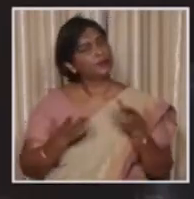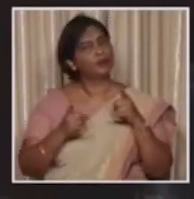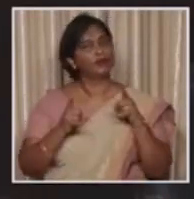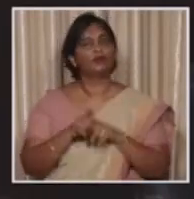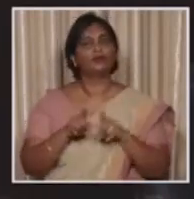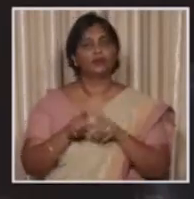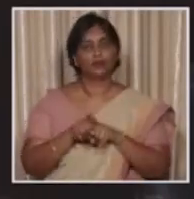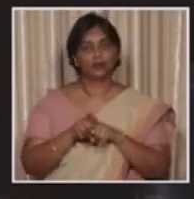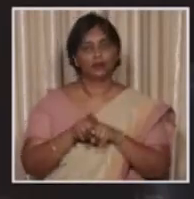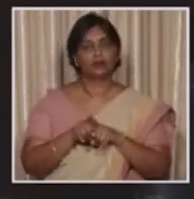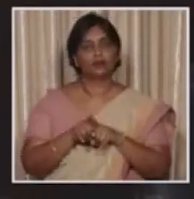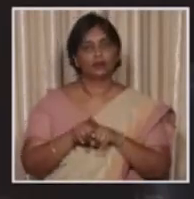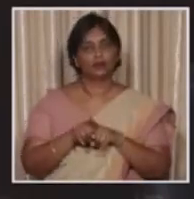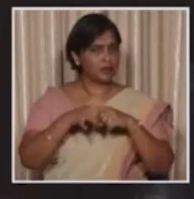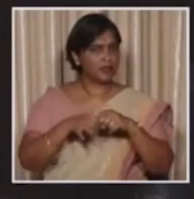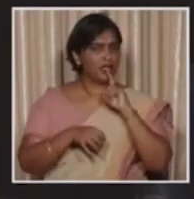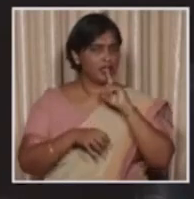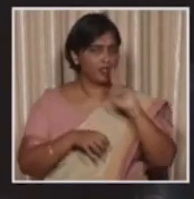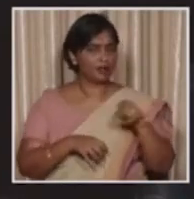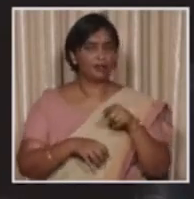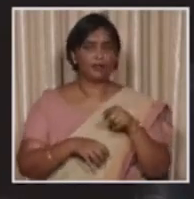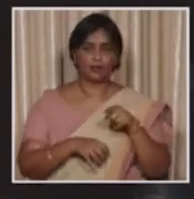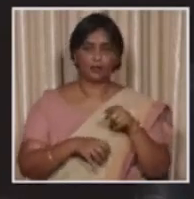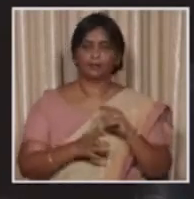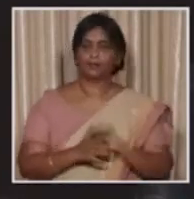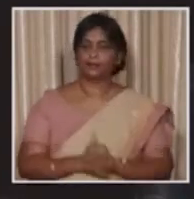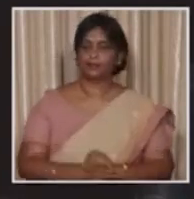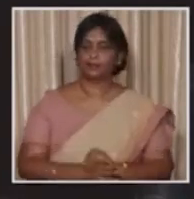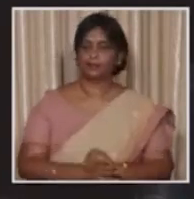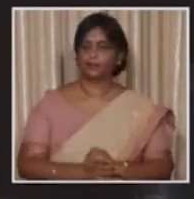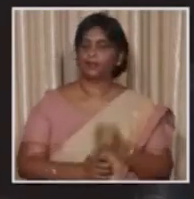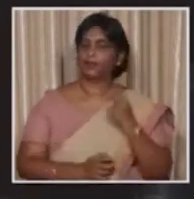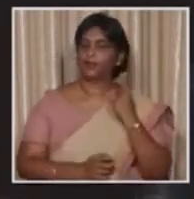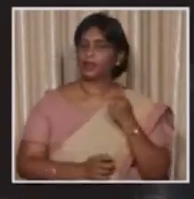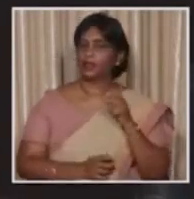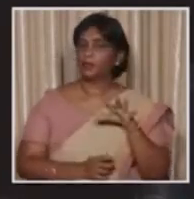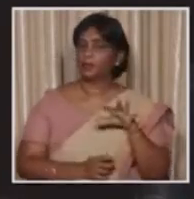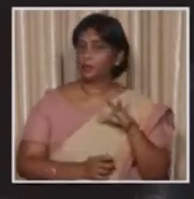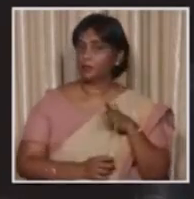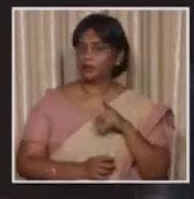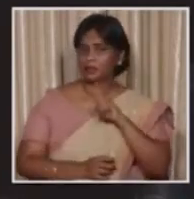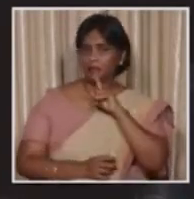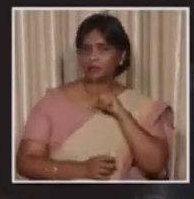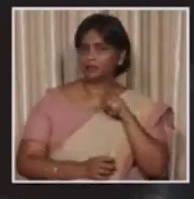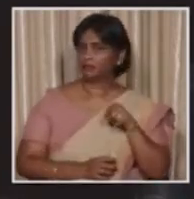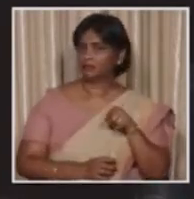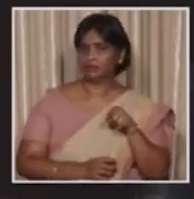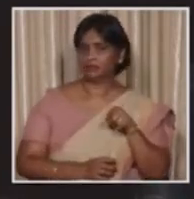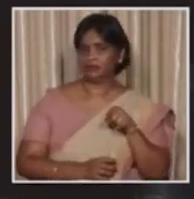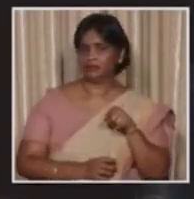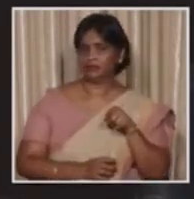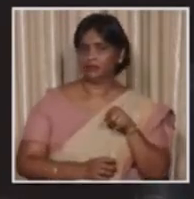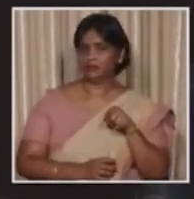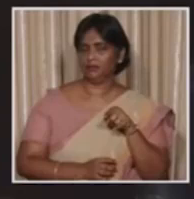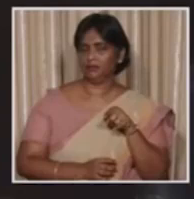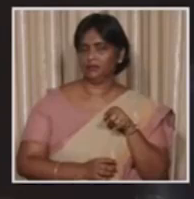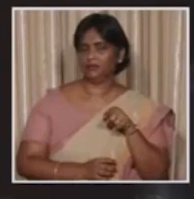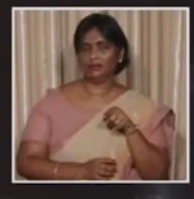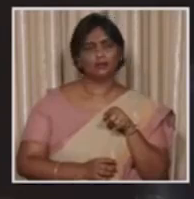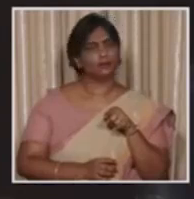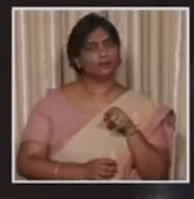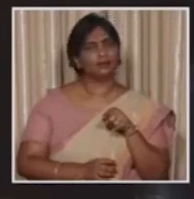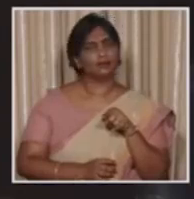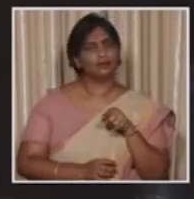போதே இதனை தெரிவித்தார். ரூபாய் என்ற தொகையை தோட்ட தொழிலாளர்கள் எங்கே கேட்டார்கள் தெரியவில்லை. இந்த